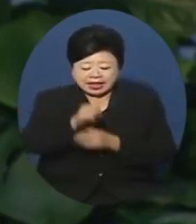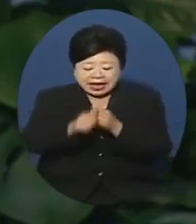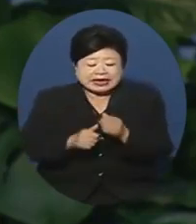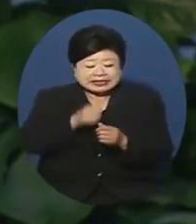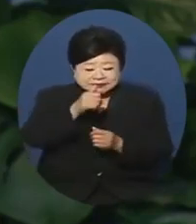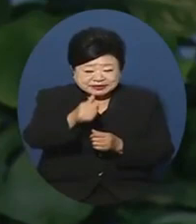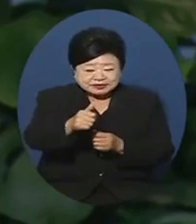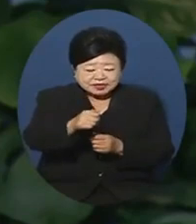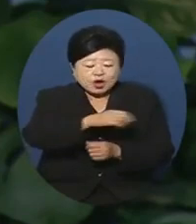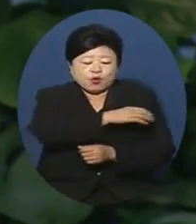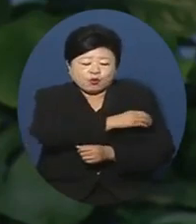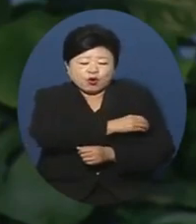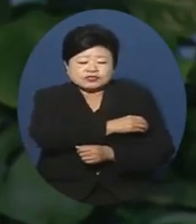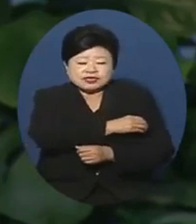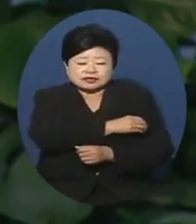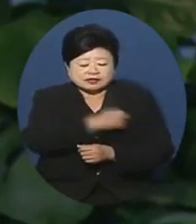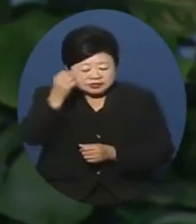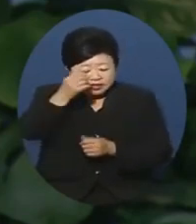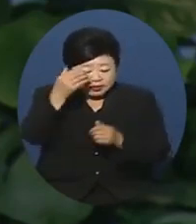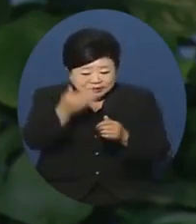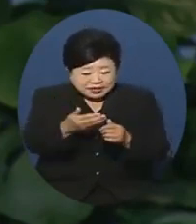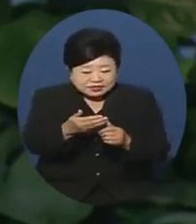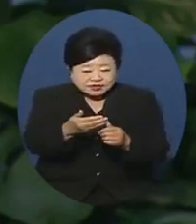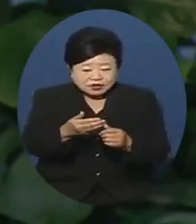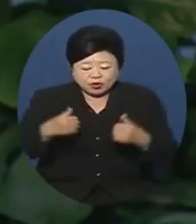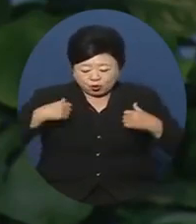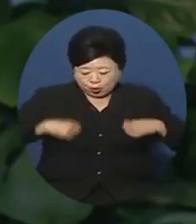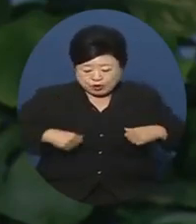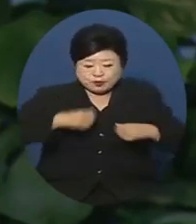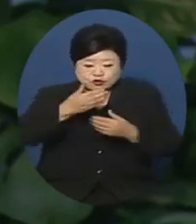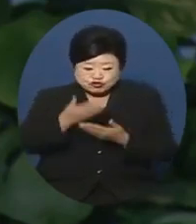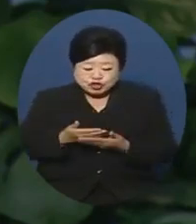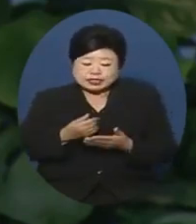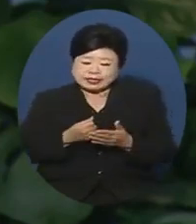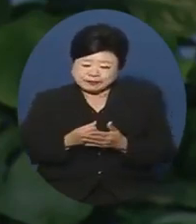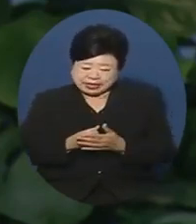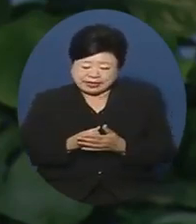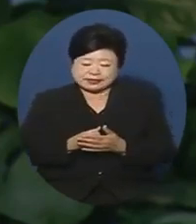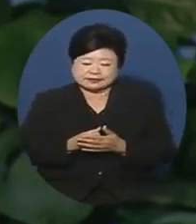하나님의 권세를 성령께서 옷 입혀주시면